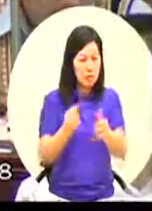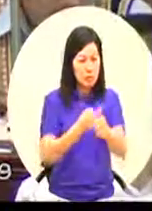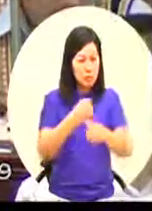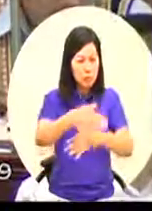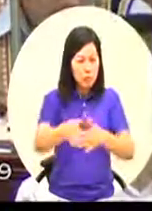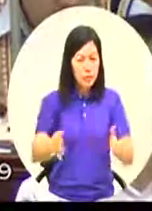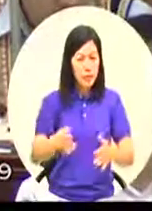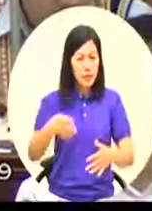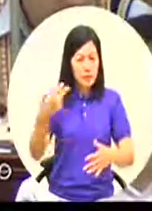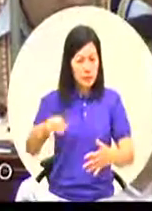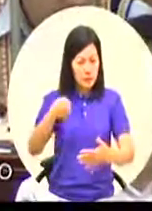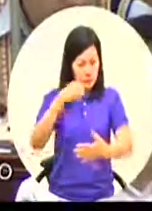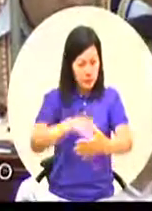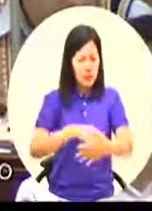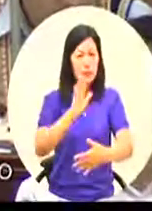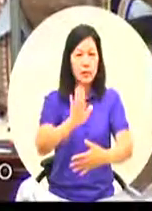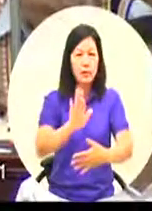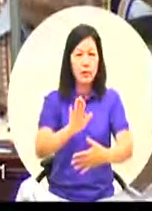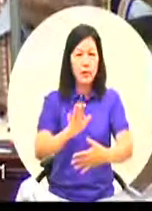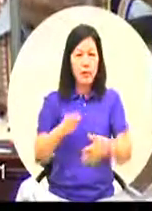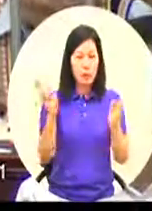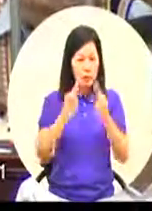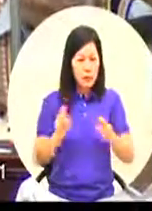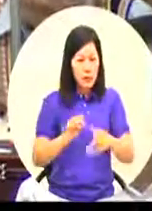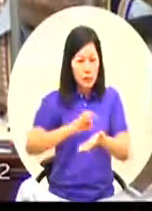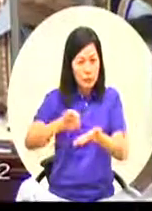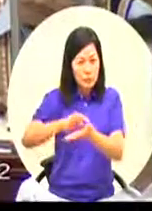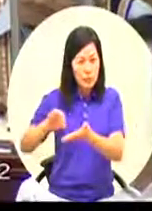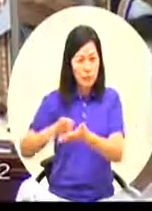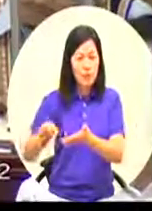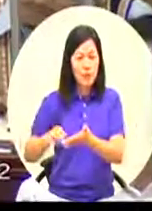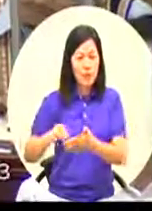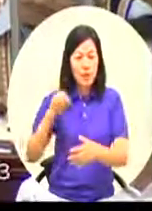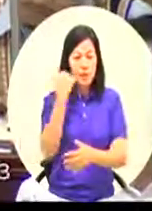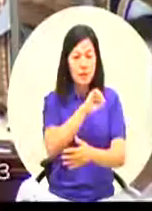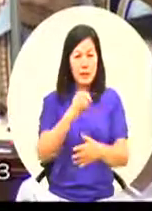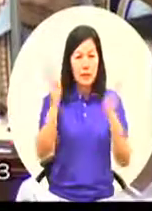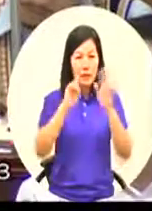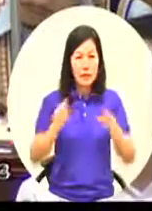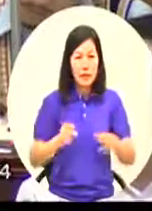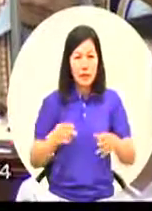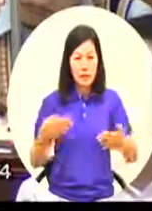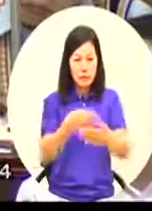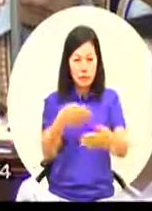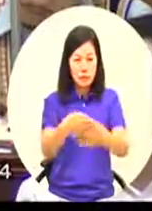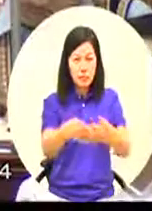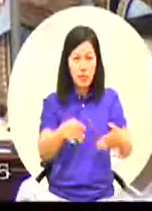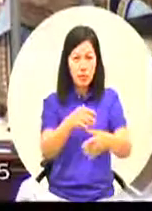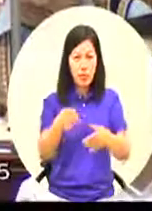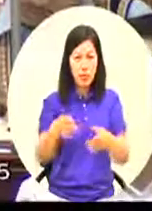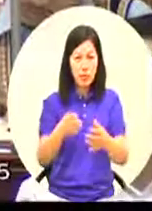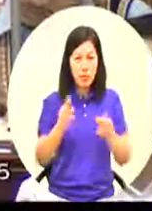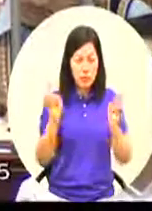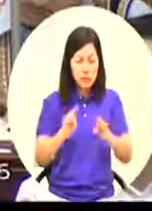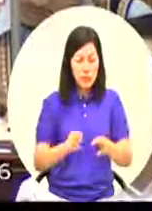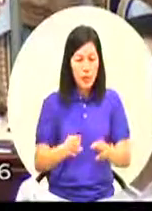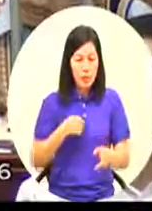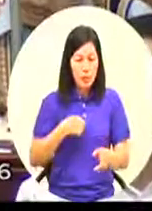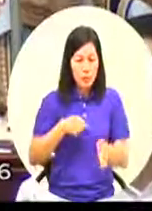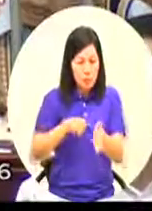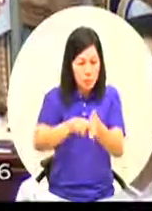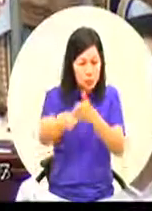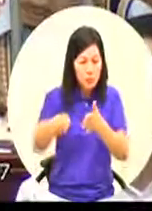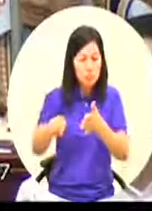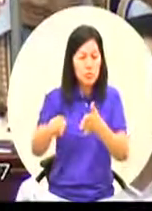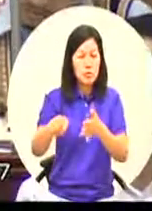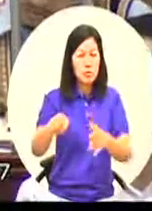然含刮了爱用电电机板，因为台电的电是交流电，我们的电的部分是直流电，那交流